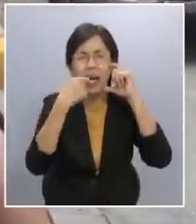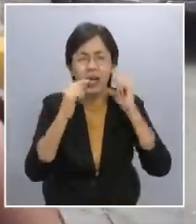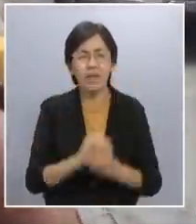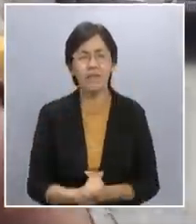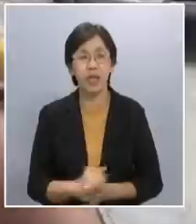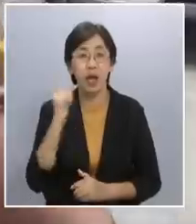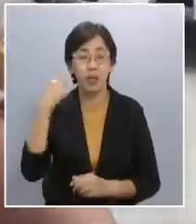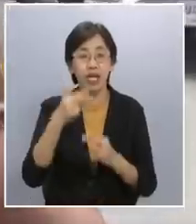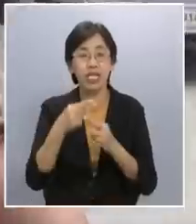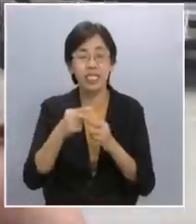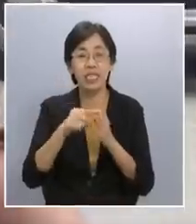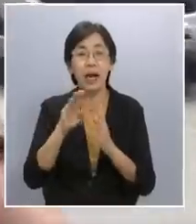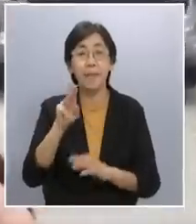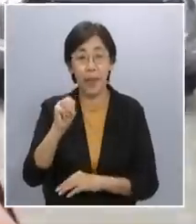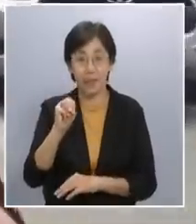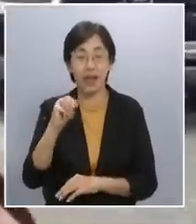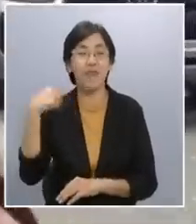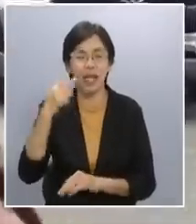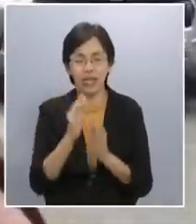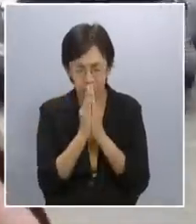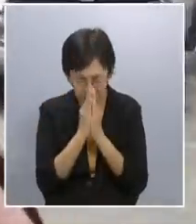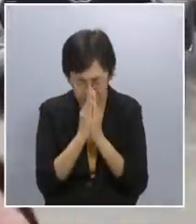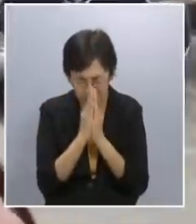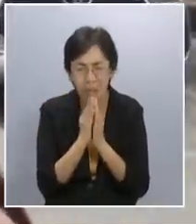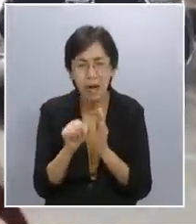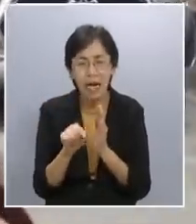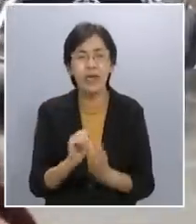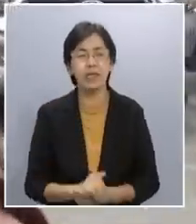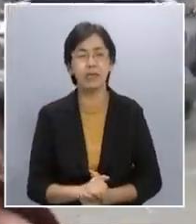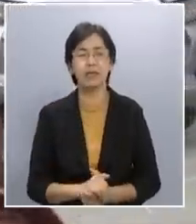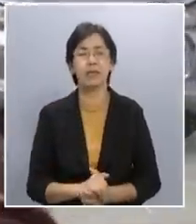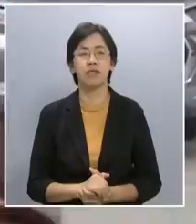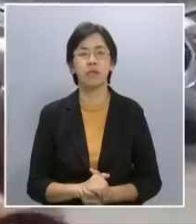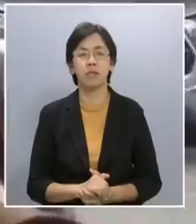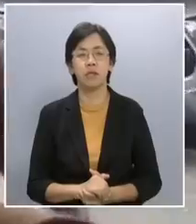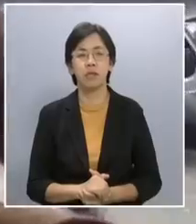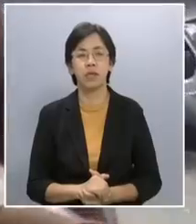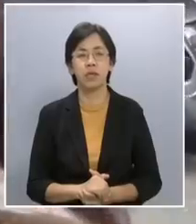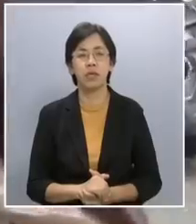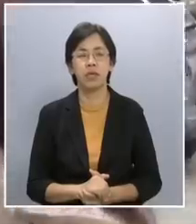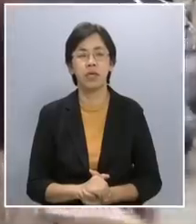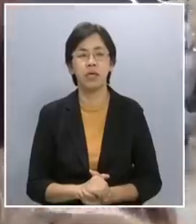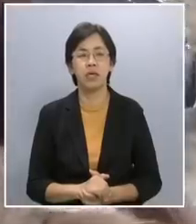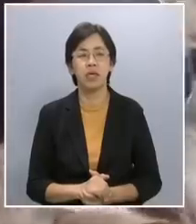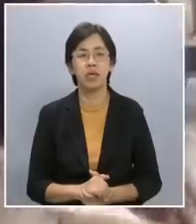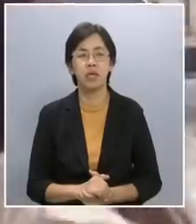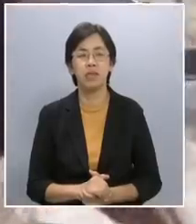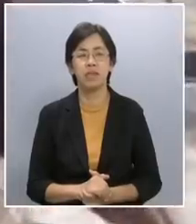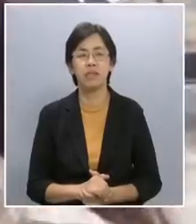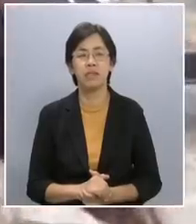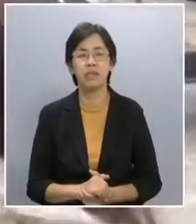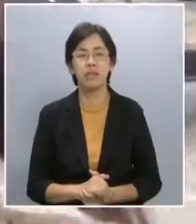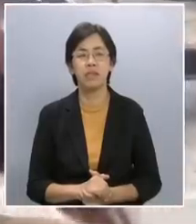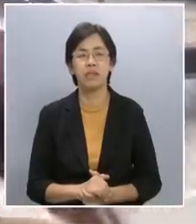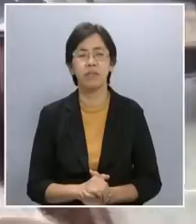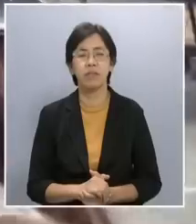แบม เมื่อกี้นะลองฟังดูซิมีเสียงไหม ฟังแล้วว่าเคยทะเลาะกันหนักไหมก่อนหน้านี้ ที่ผม เ ขาไม่ค่อยพูด เขา